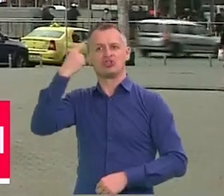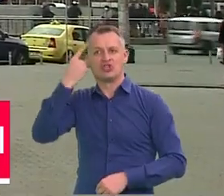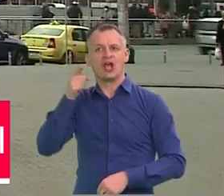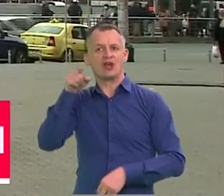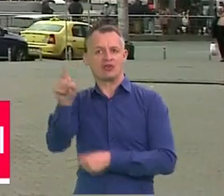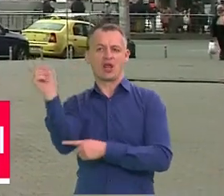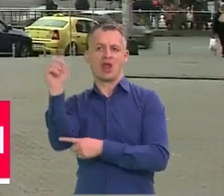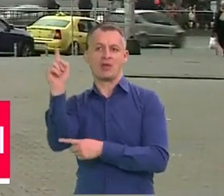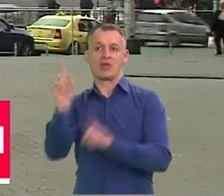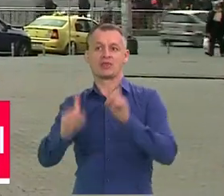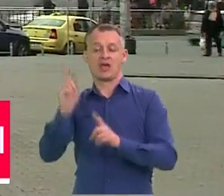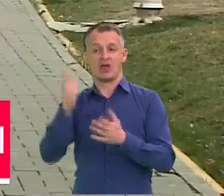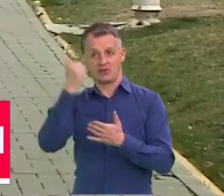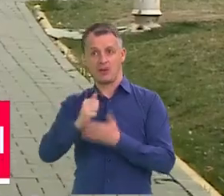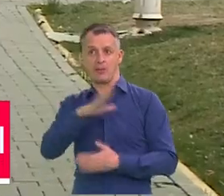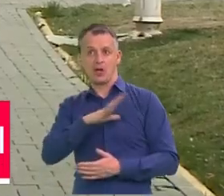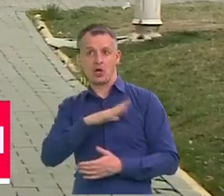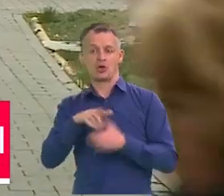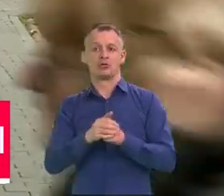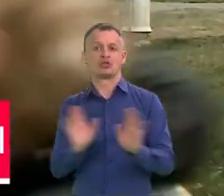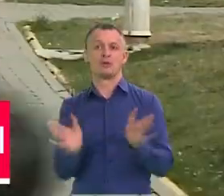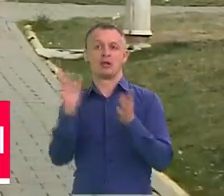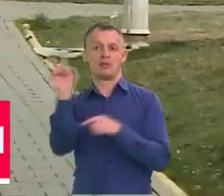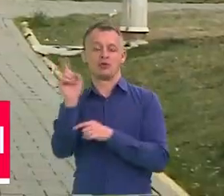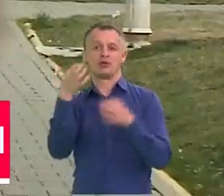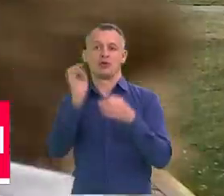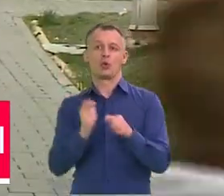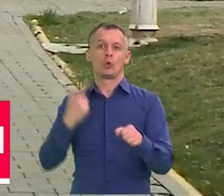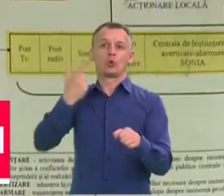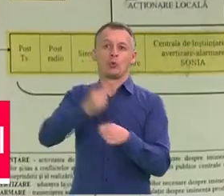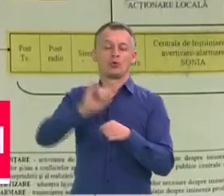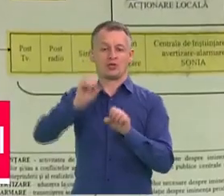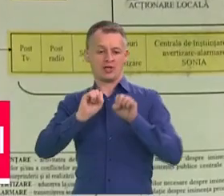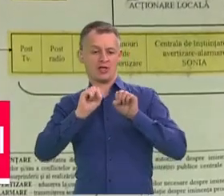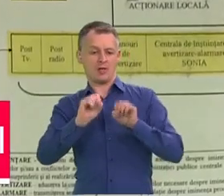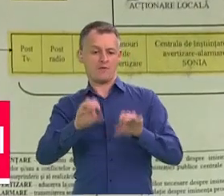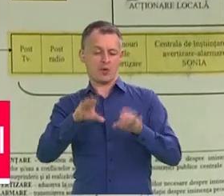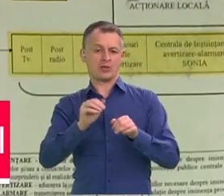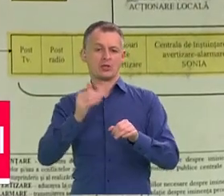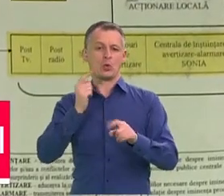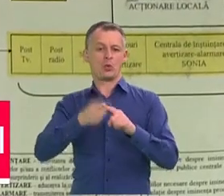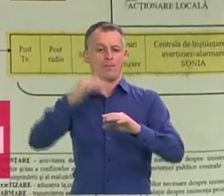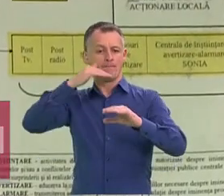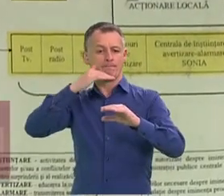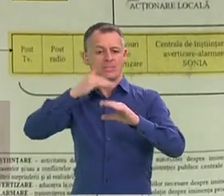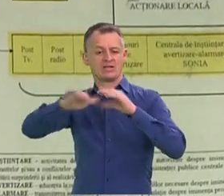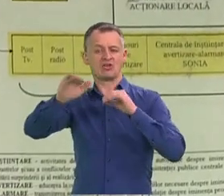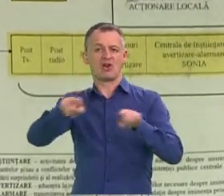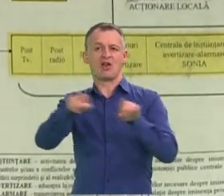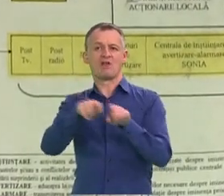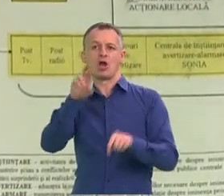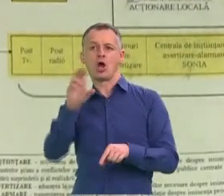când va fi vorba de pericole reale, acționarea alarmelor va fi dublată și de informații transmise prin intermediul mesajelor de tip RO-ALERT.